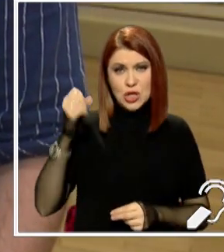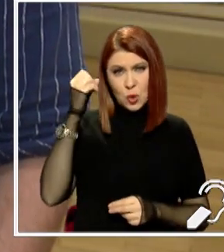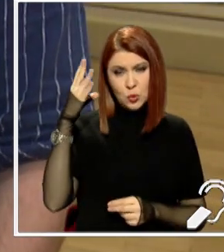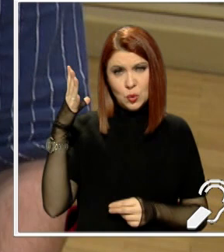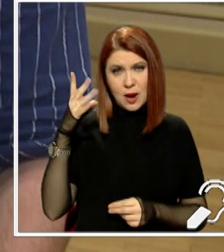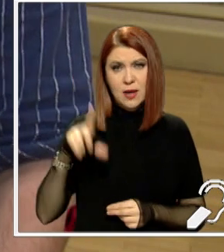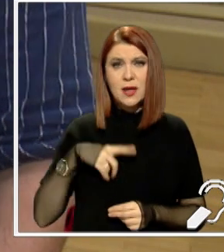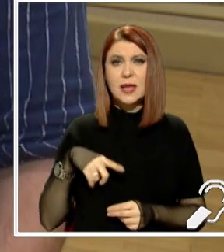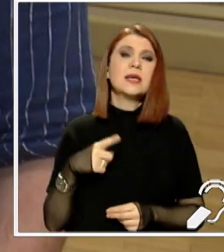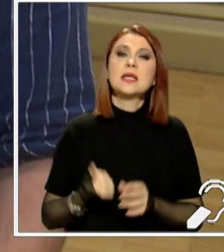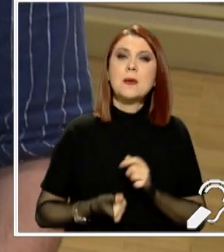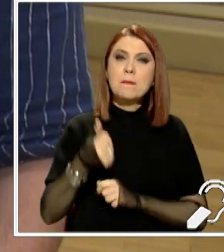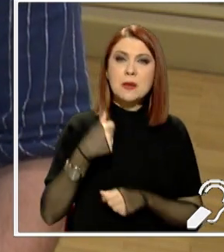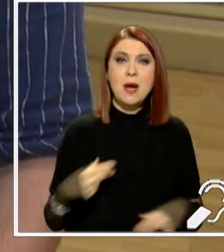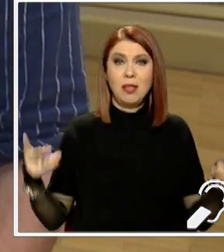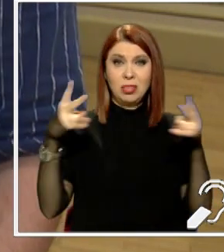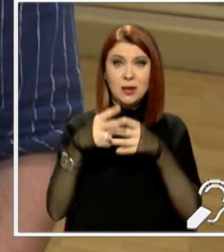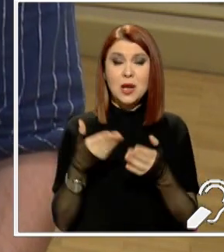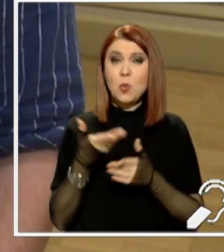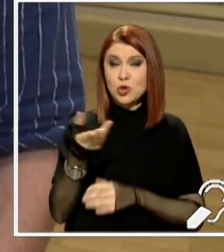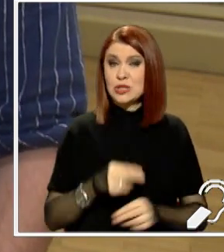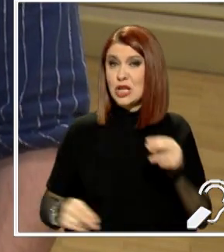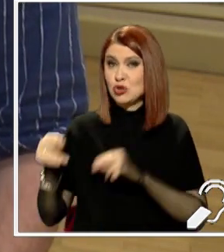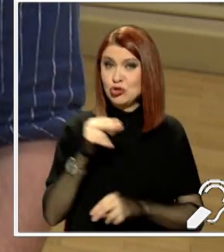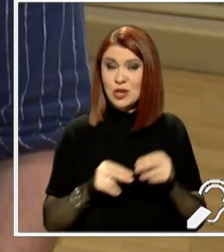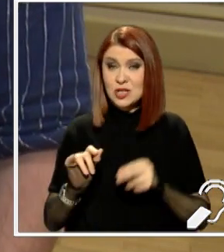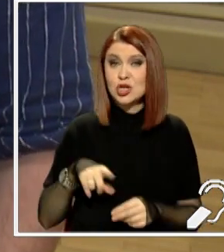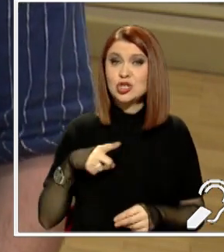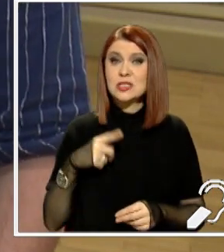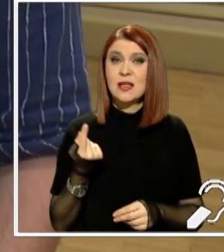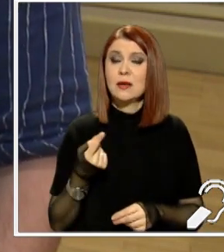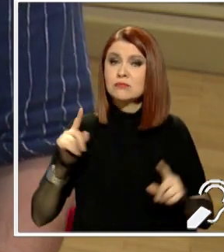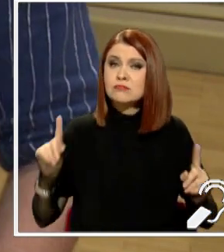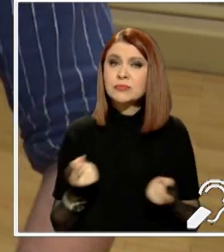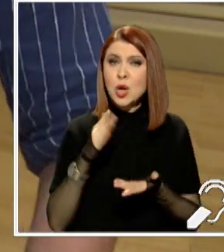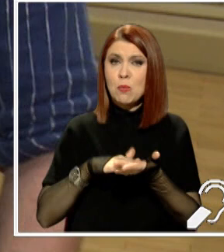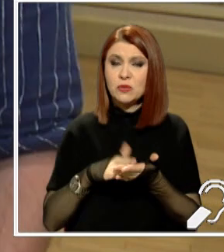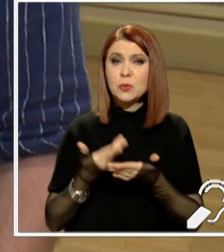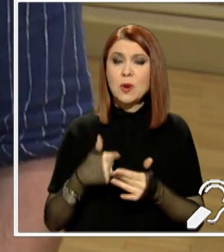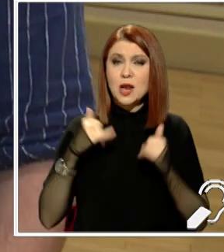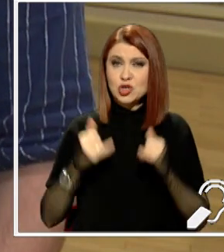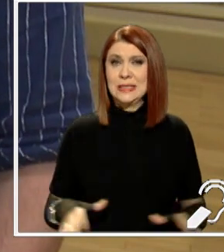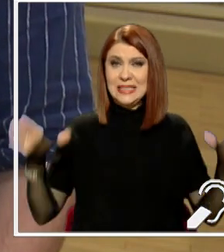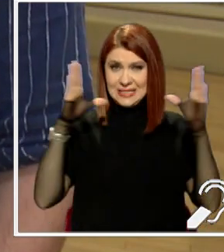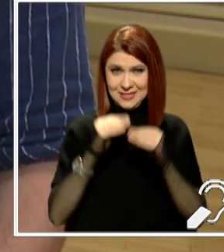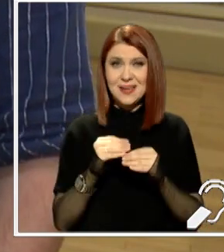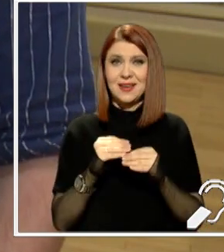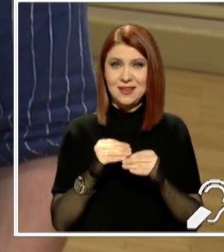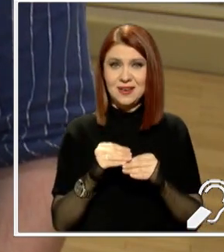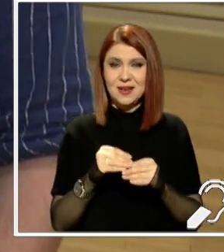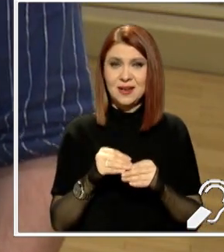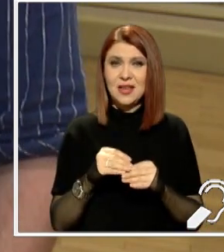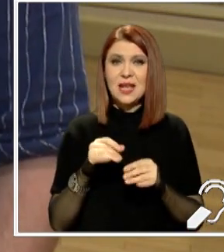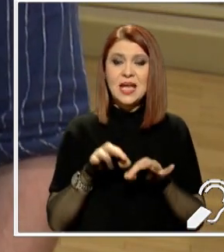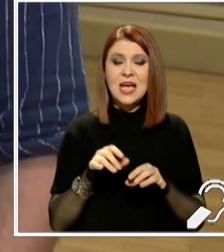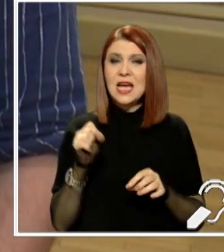Maria Popa este prima mea întâlnire cu această asociație și este în același timp motivul pentru care în această seară voi cânta